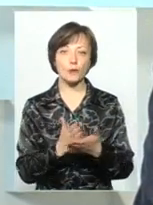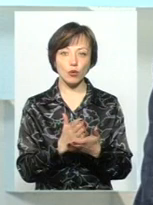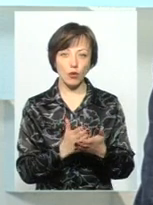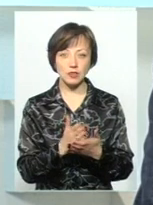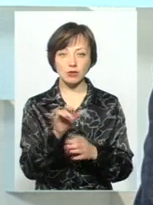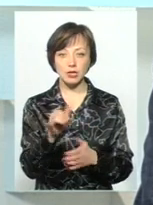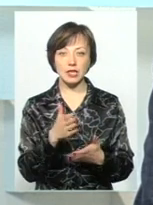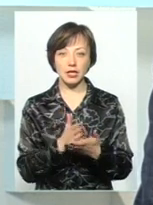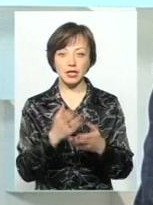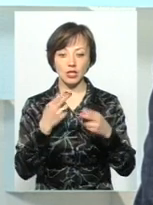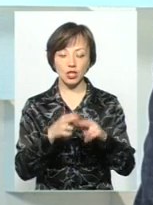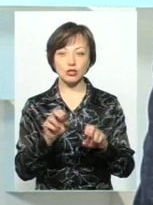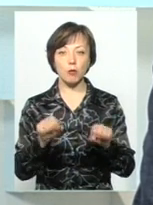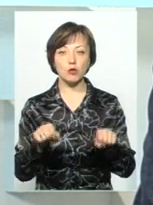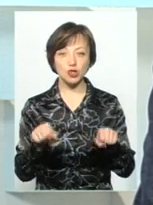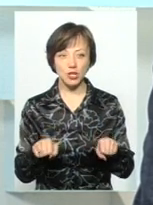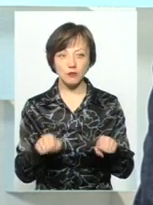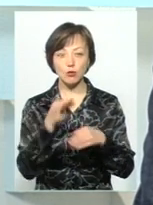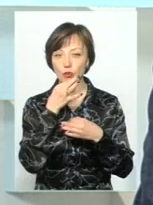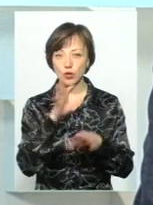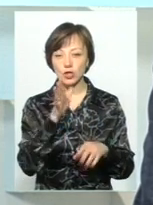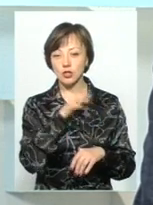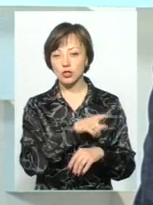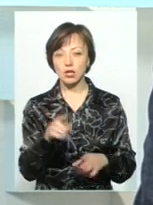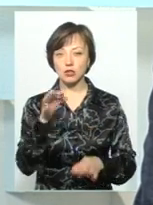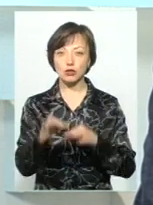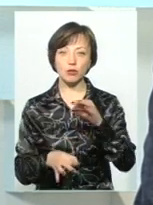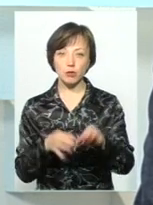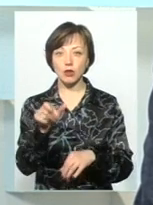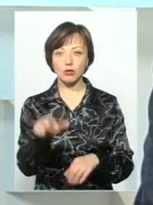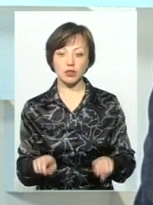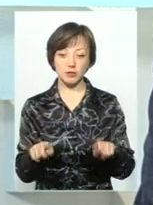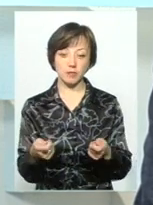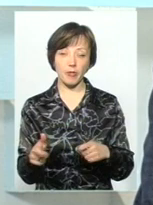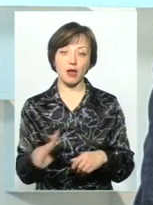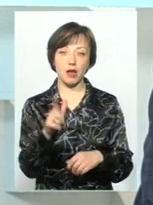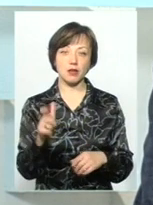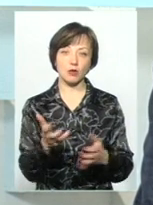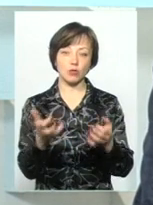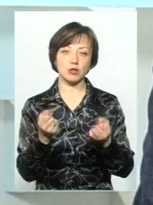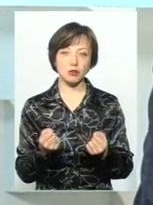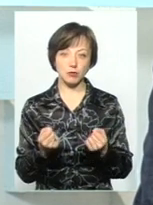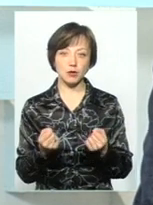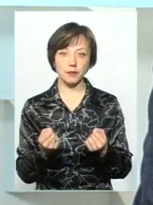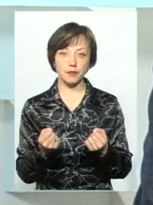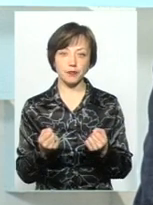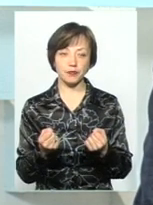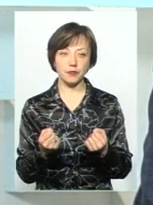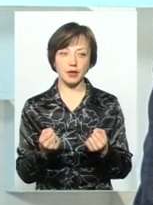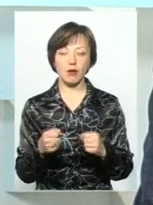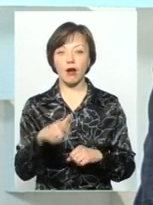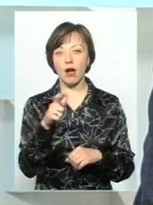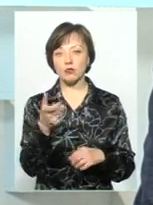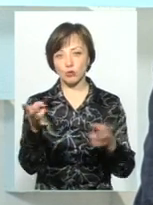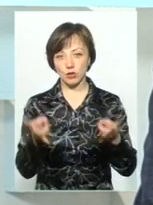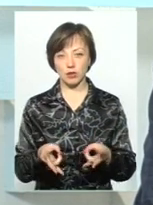і в них є технічна можливість, що в будь-який час доби споживач, відкриваючи газовий кран, отримує той обсяг газу,